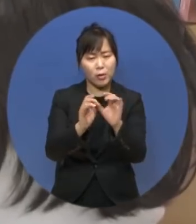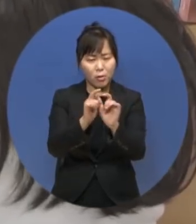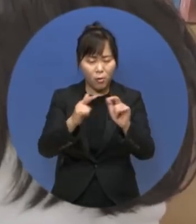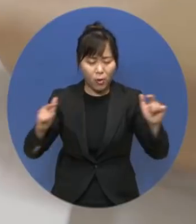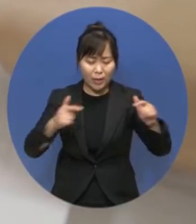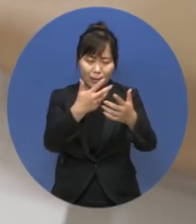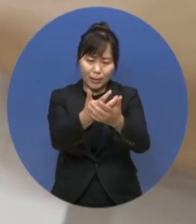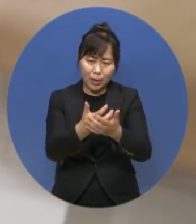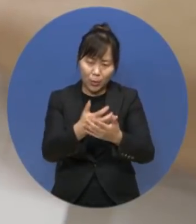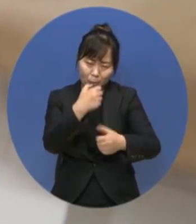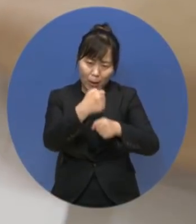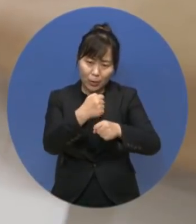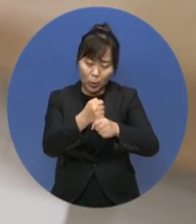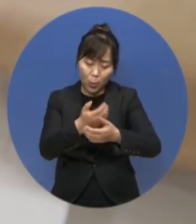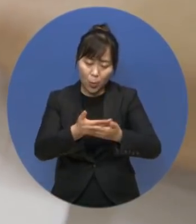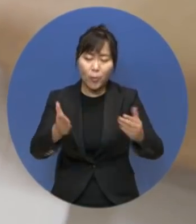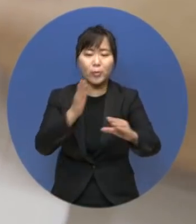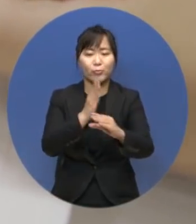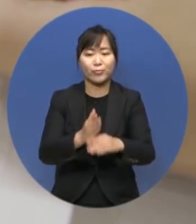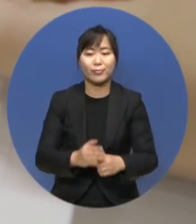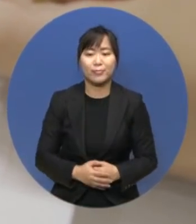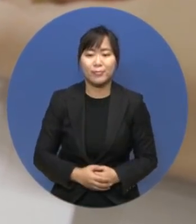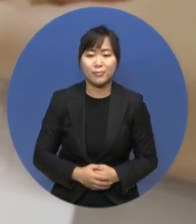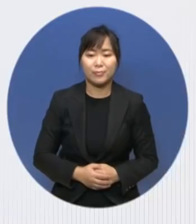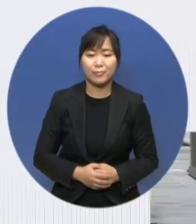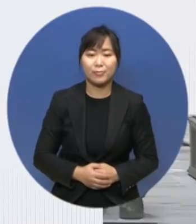다양한 자료를 개발, 보급합니다.